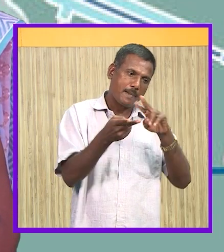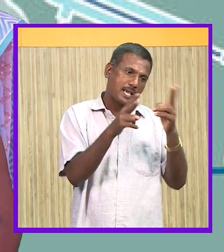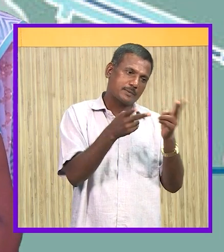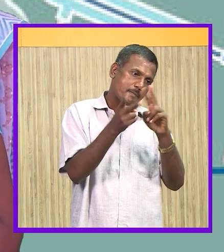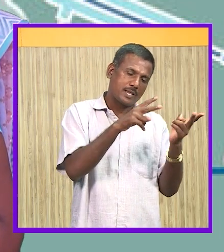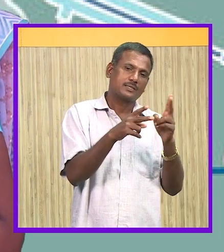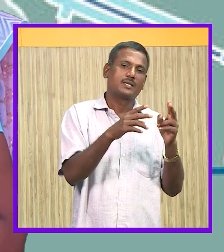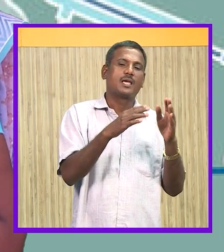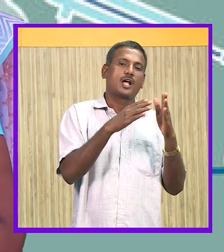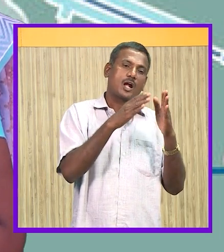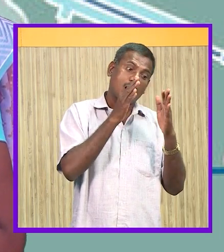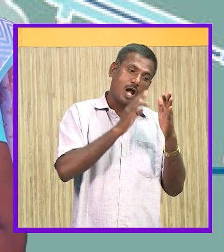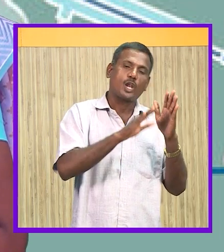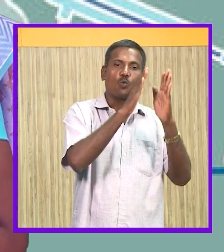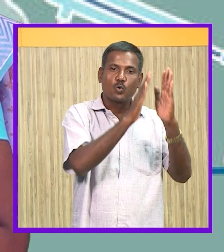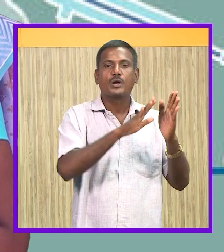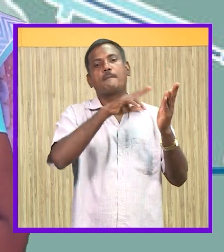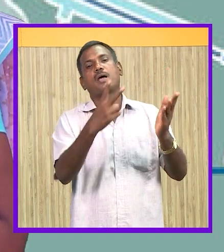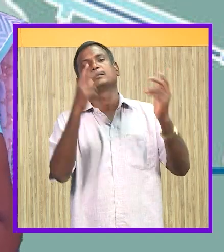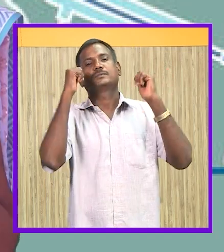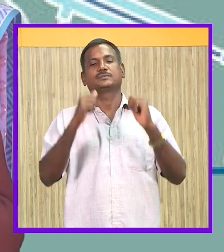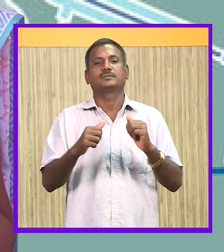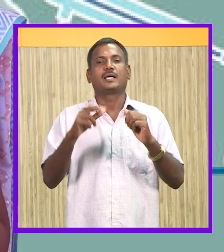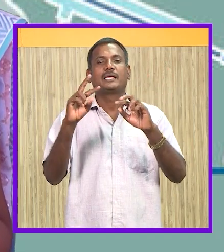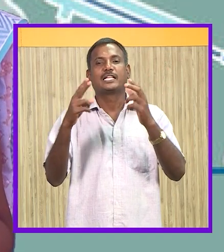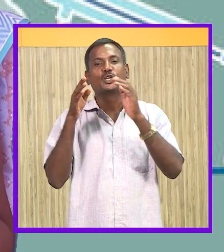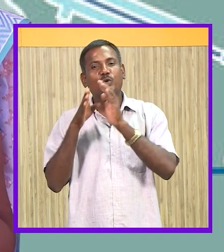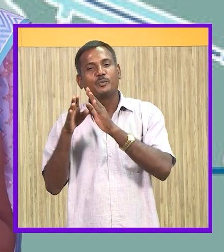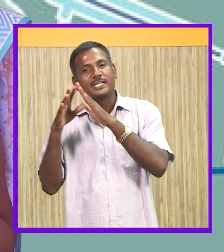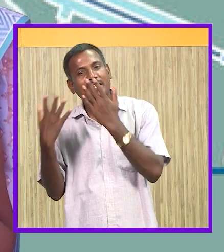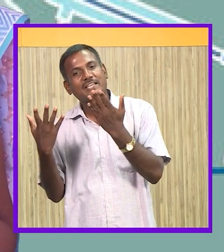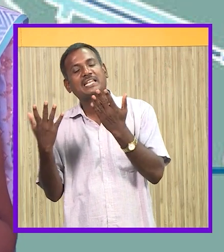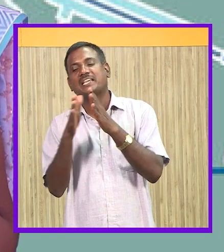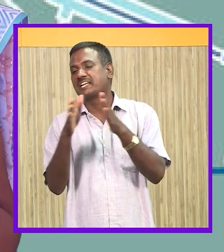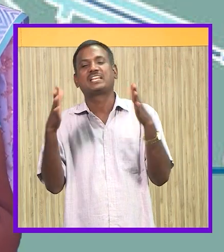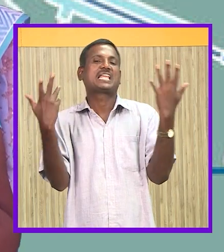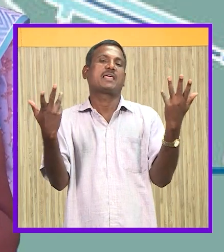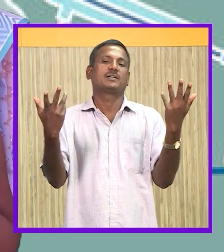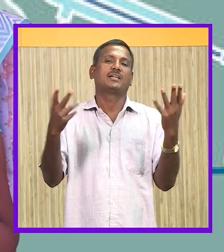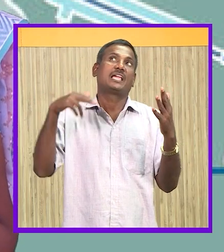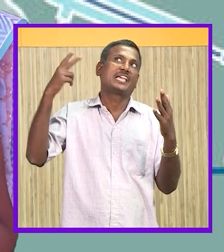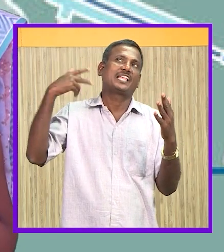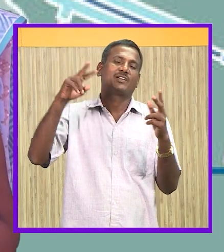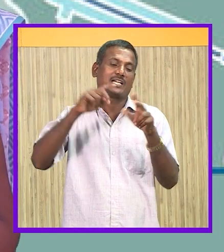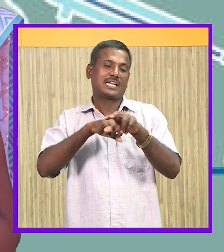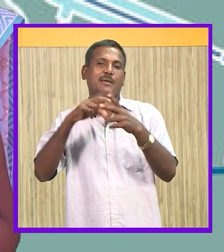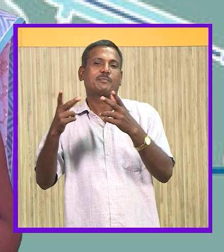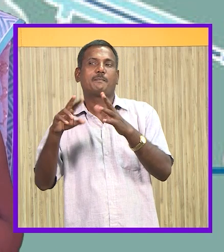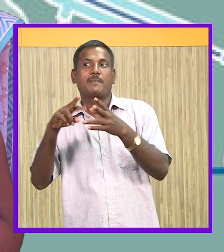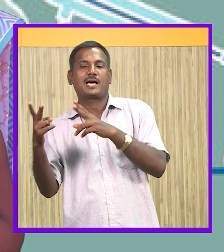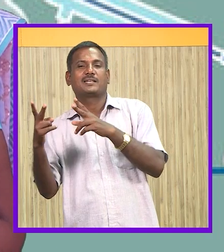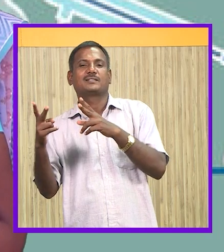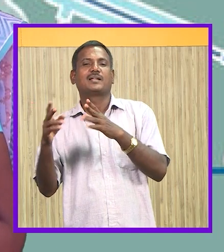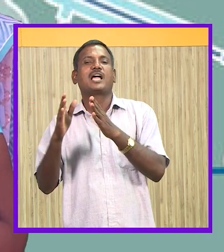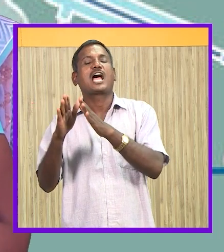இருந்தால் அதற்கு கால ஒழுங்கு மாற்றம் என்று பெயர். எந்த ஒரு குறிப்பிட்ட இடைவெளியும் இல்லாமல் ஏதாவது ஒரு நேரத்தில் நடக்கும்